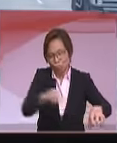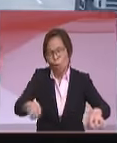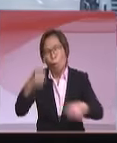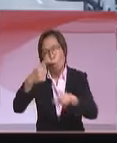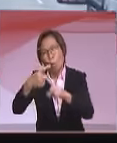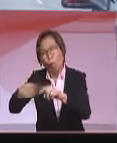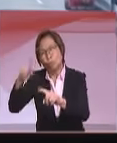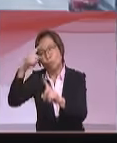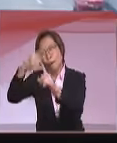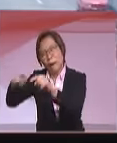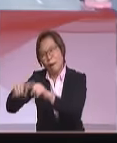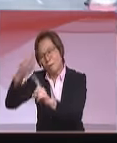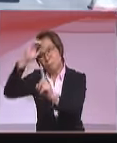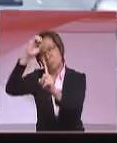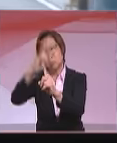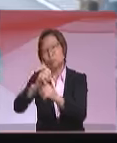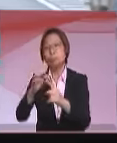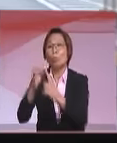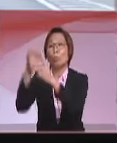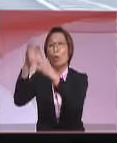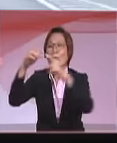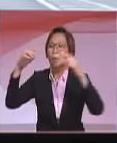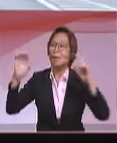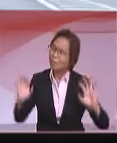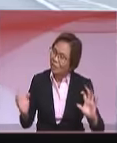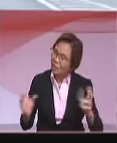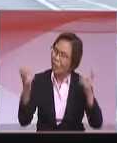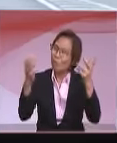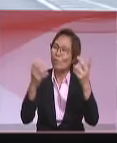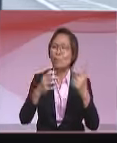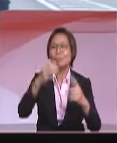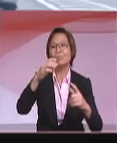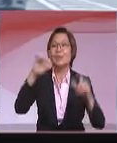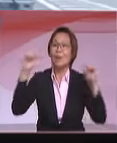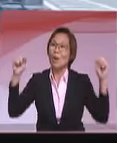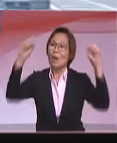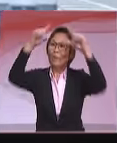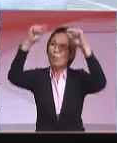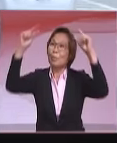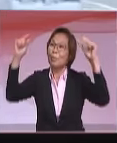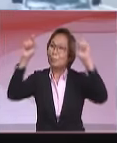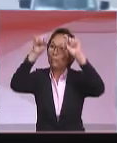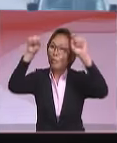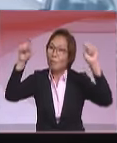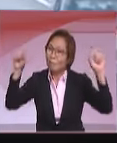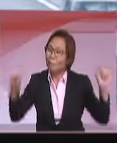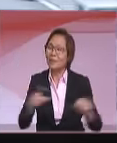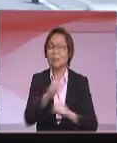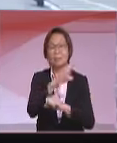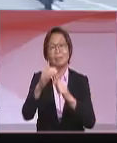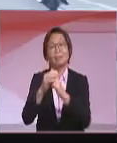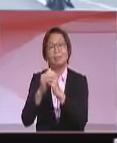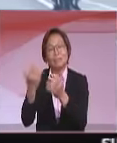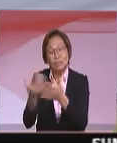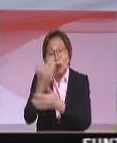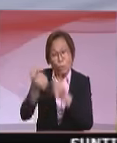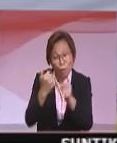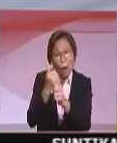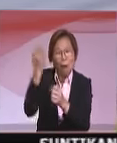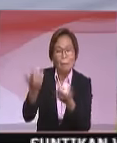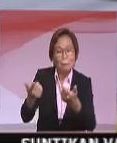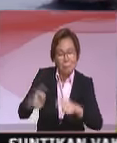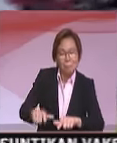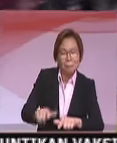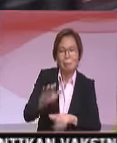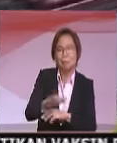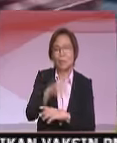Terutamanya untuk sambutan Christmas dan tahun baru yang akan berlaku tidak lama lagi. Walau bagaimanapun, PLUS telah bersedia untuk